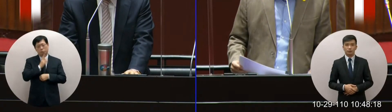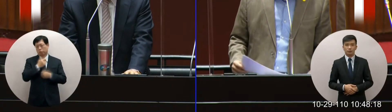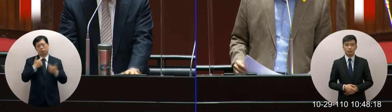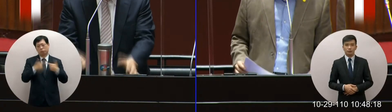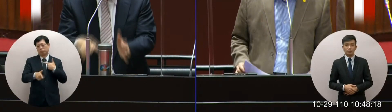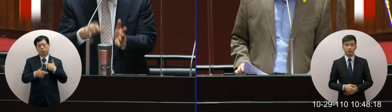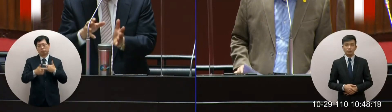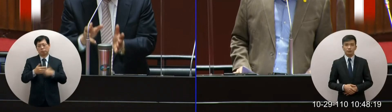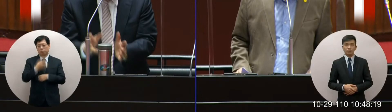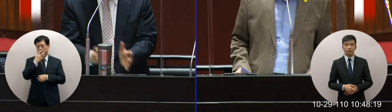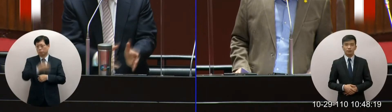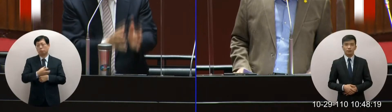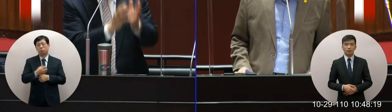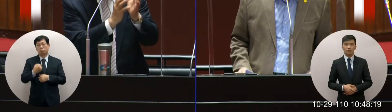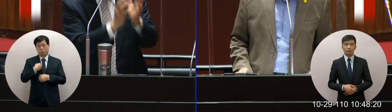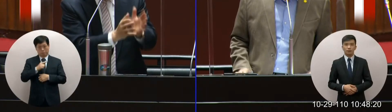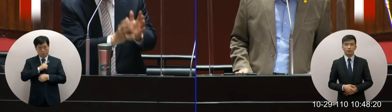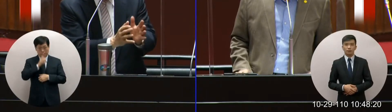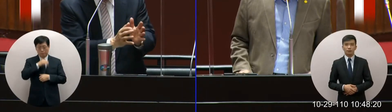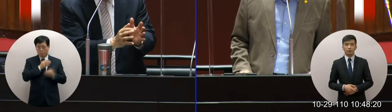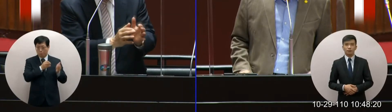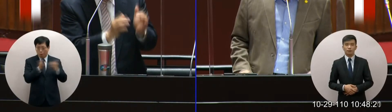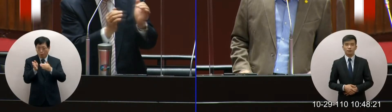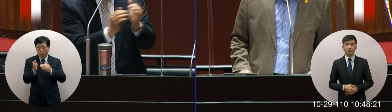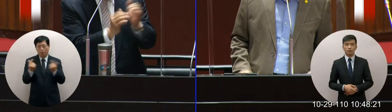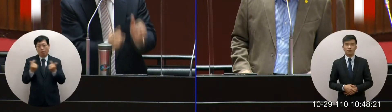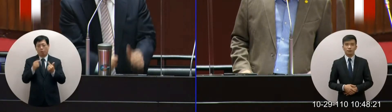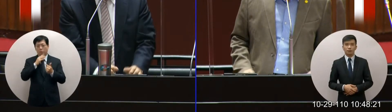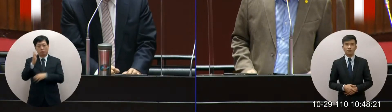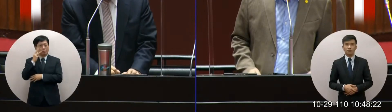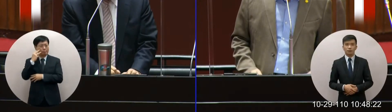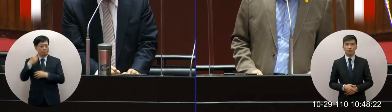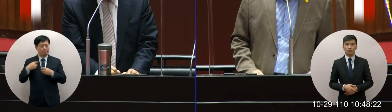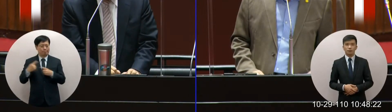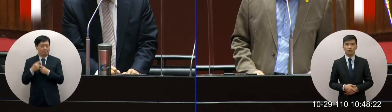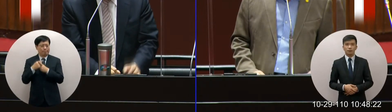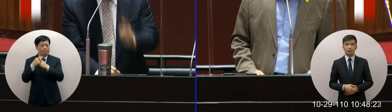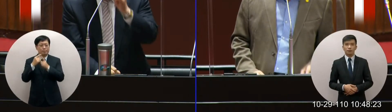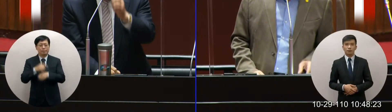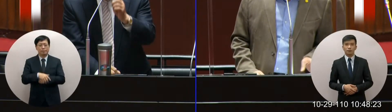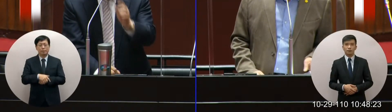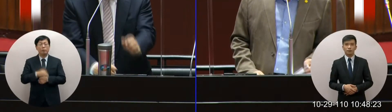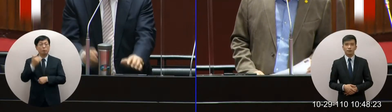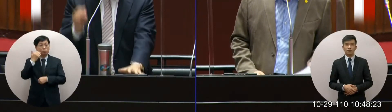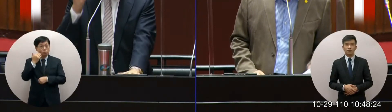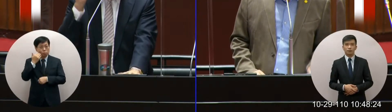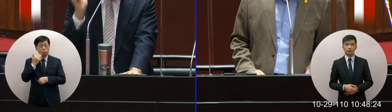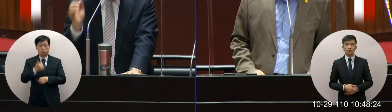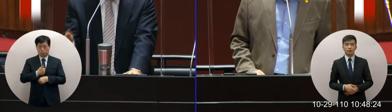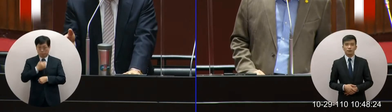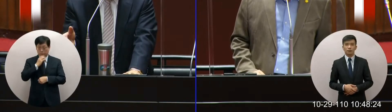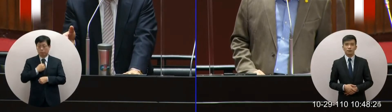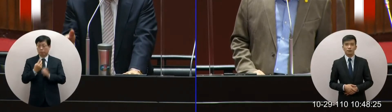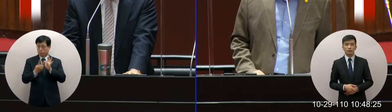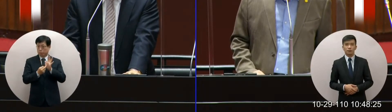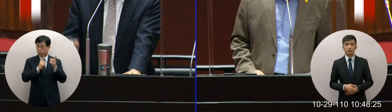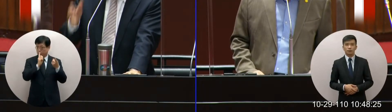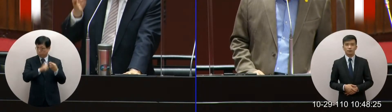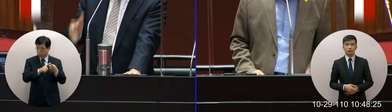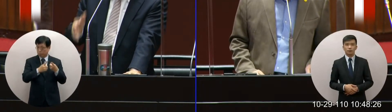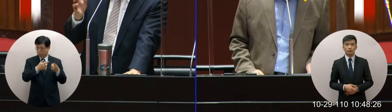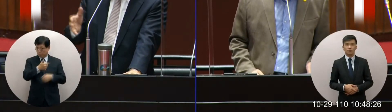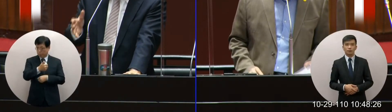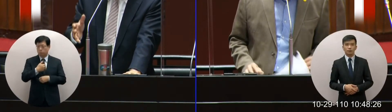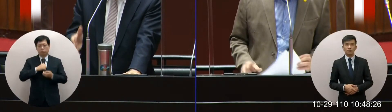站不住，结果就把它导往成为政治斗争上。如果道理真正站得